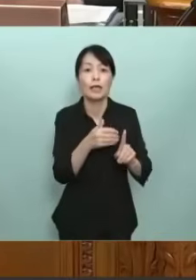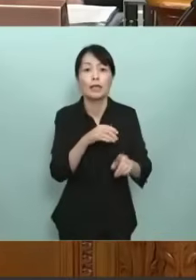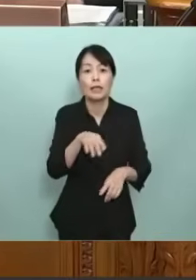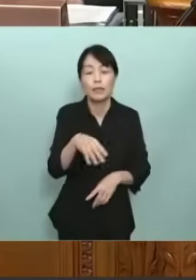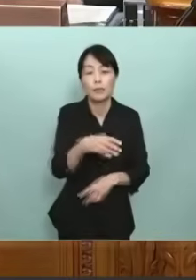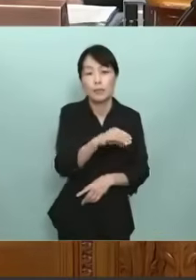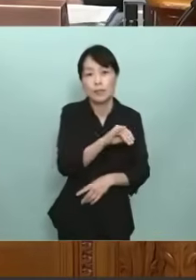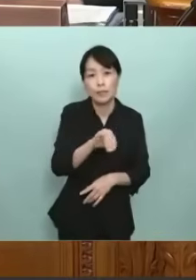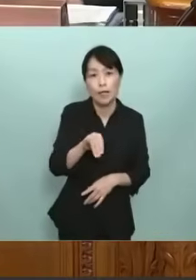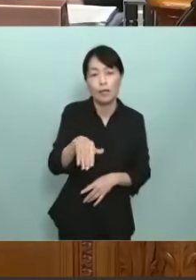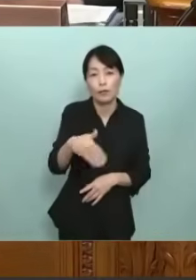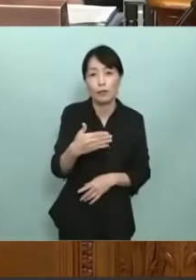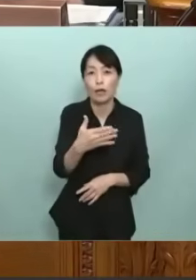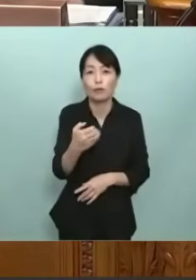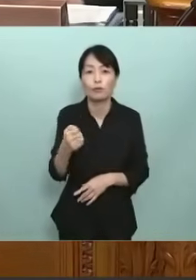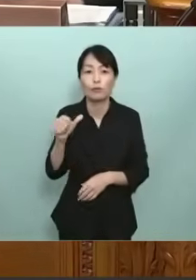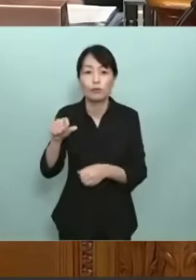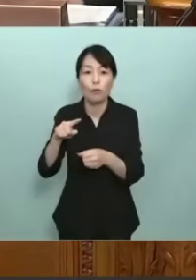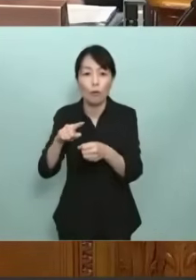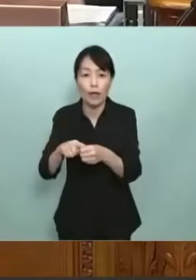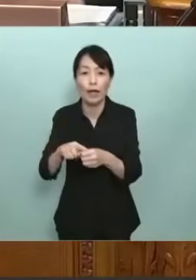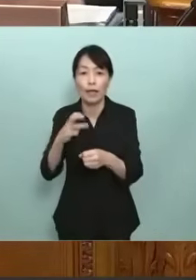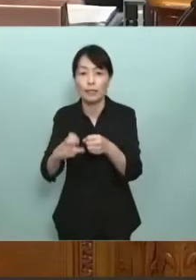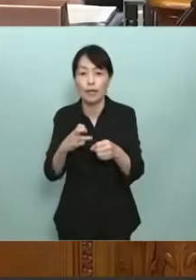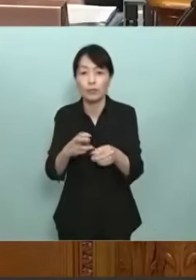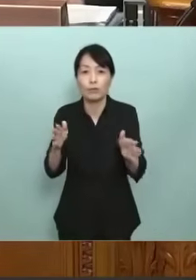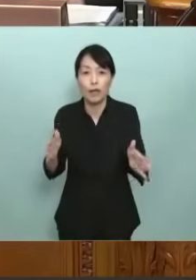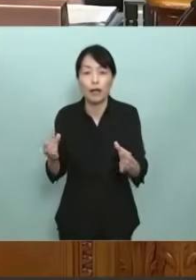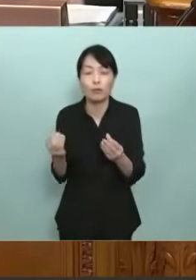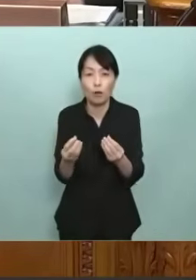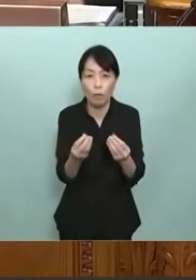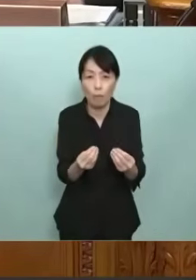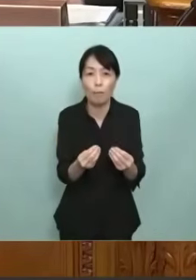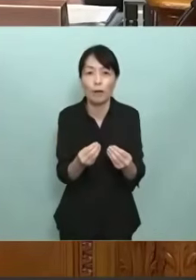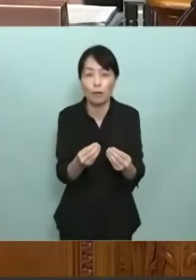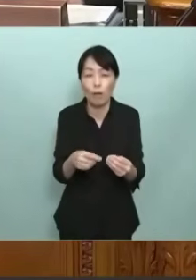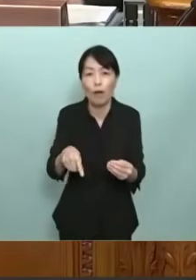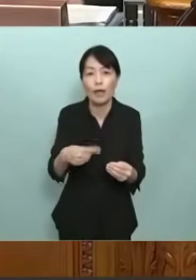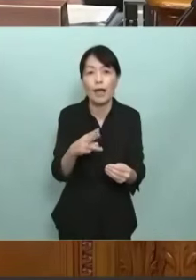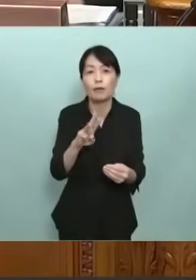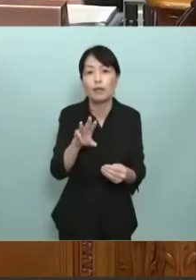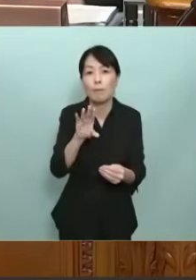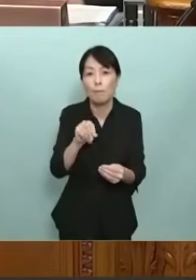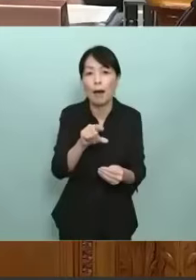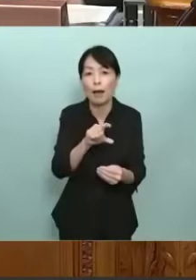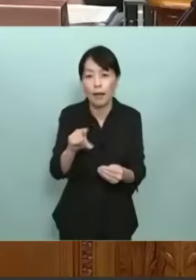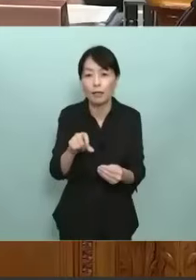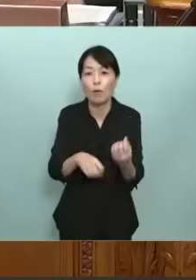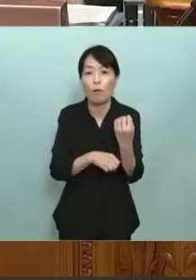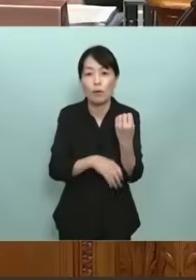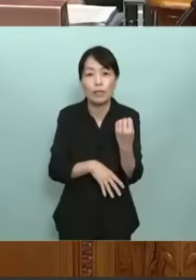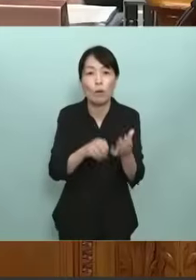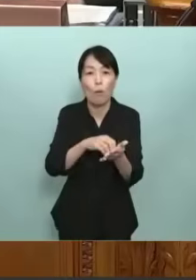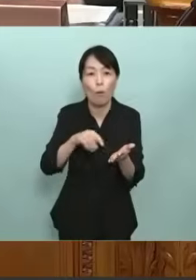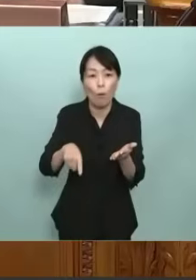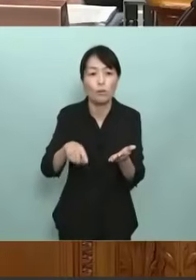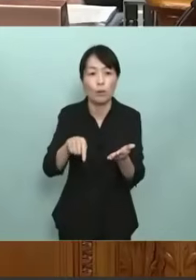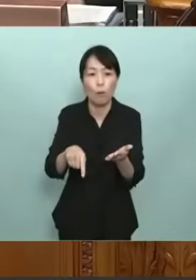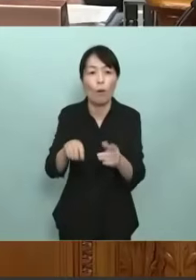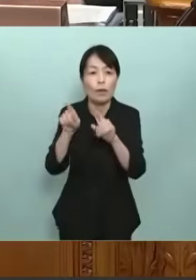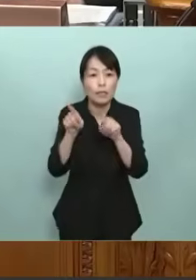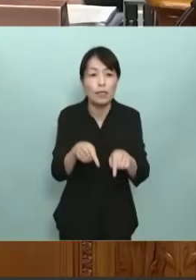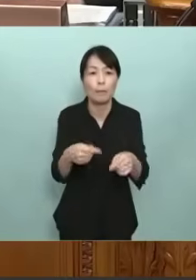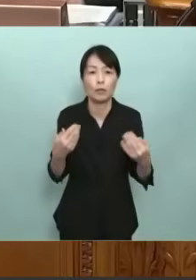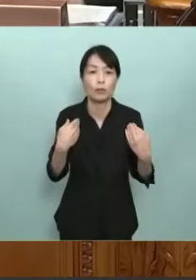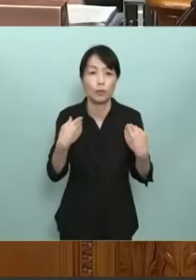年間変わっていない103万円の基礎控除等を引き上げるべきだと提案します基礎控除額の